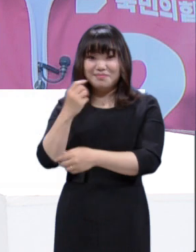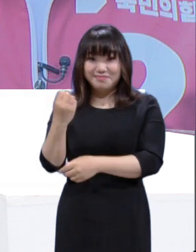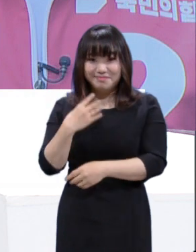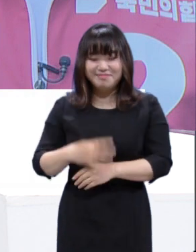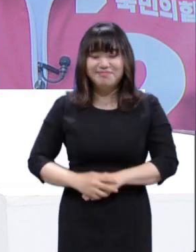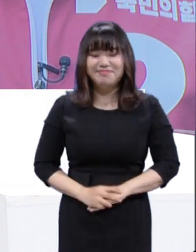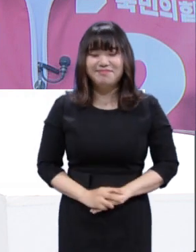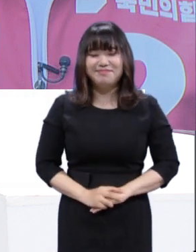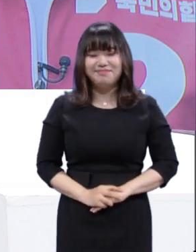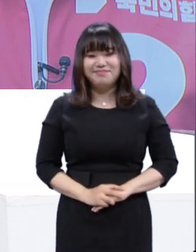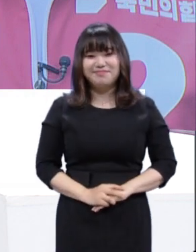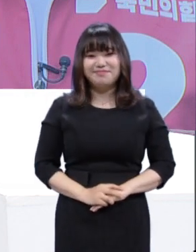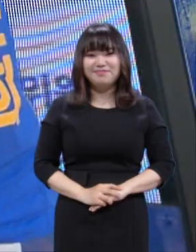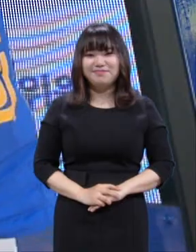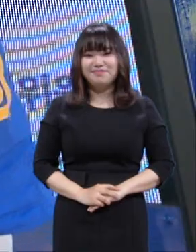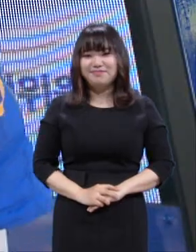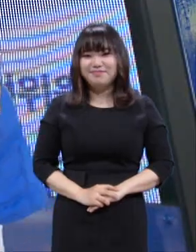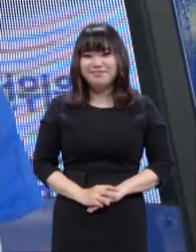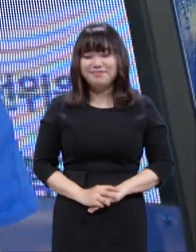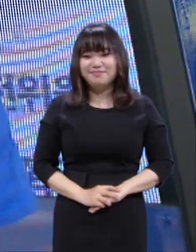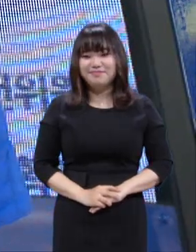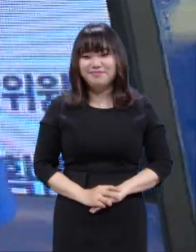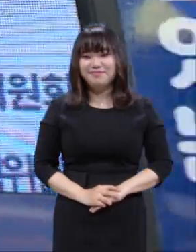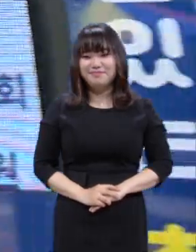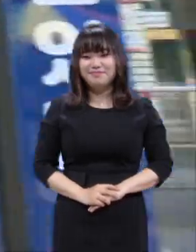기자가 취재했습니다.